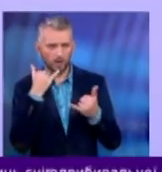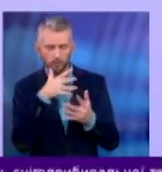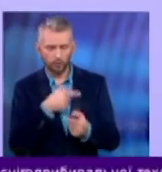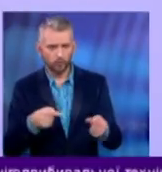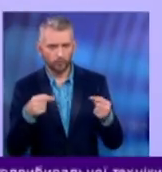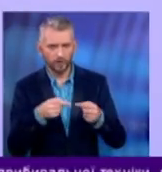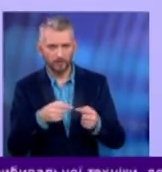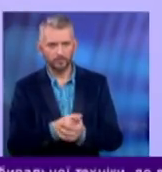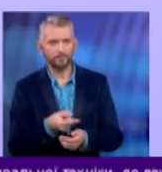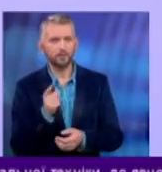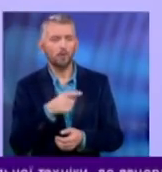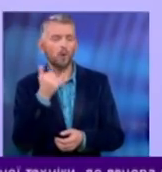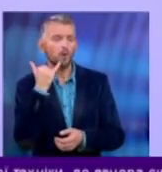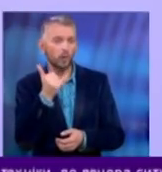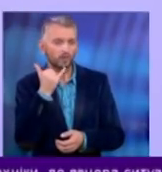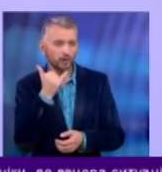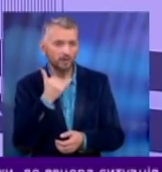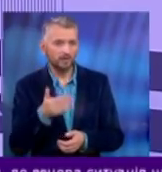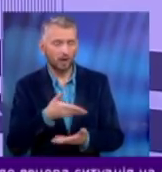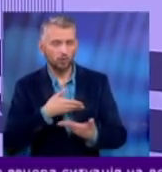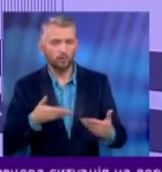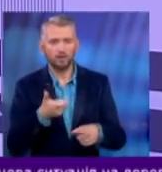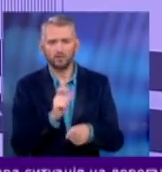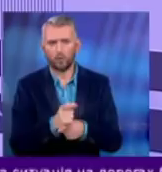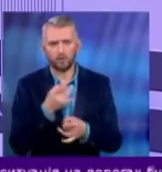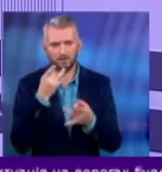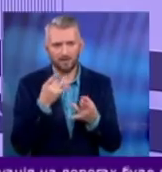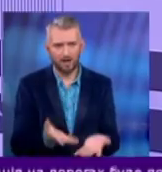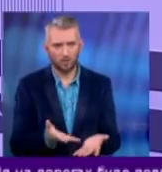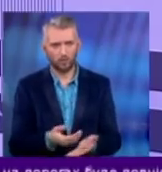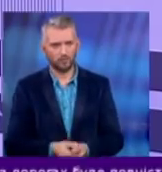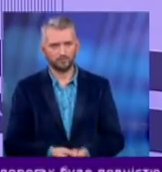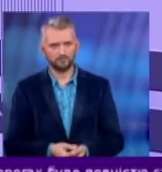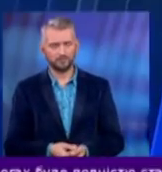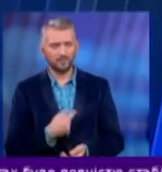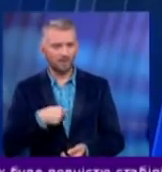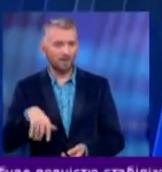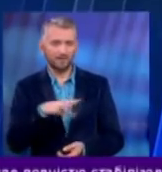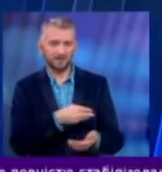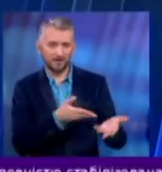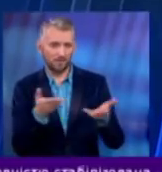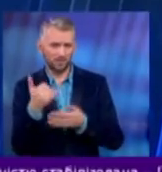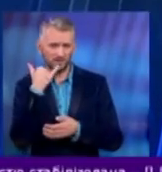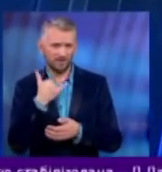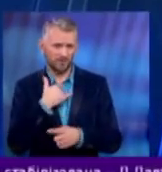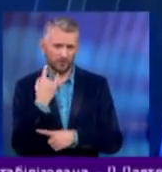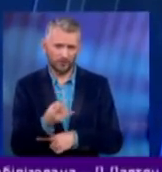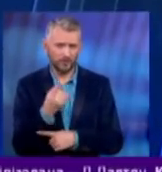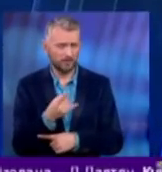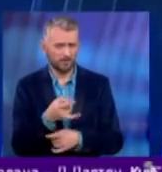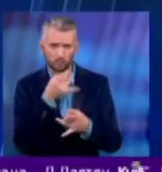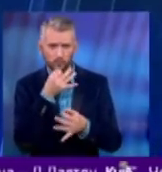одночасно, тому дзвонитися до нас досить легко. От, я всіх запрошую, телефонуйте з будь-яких